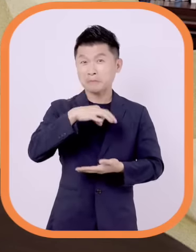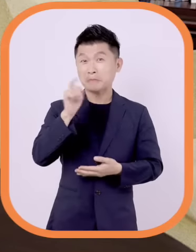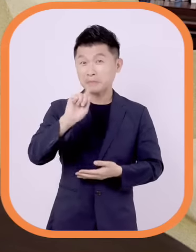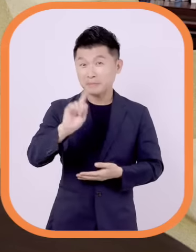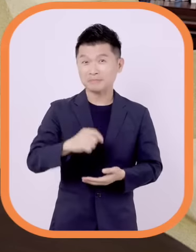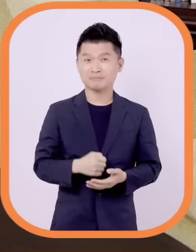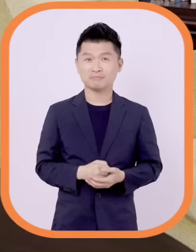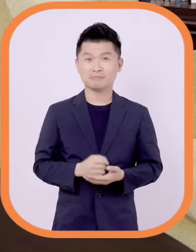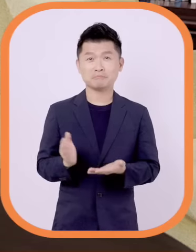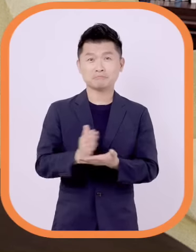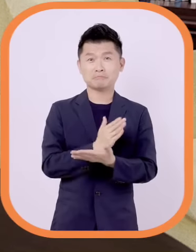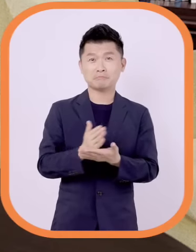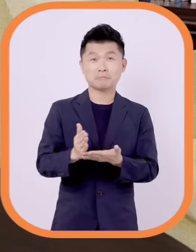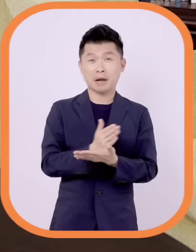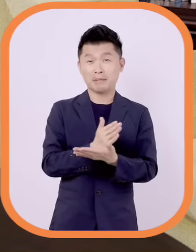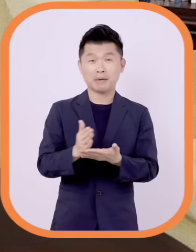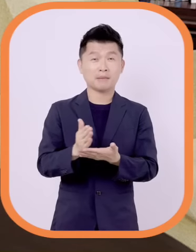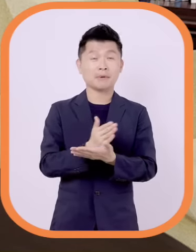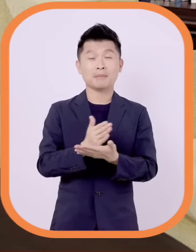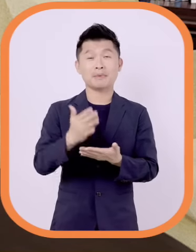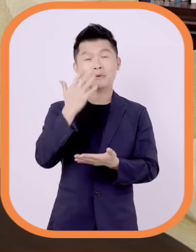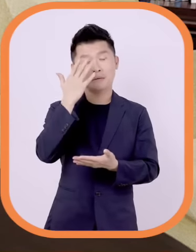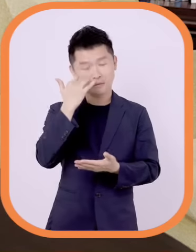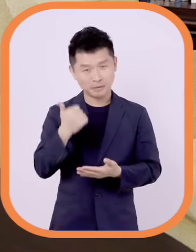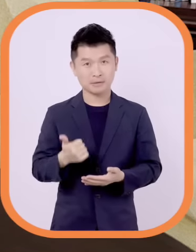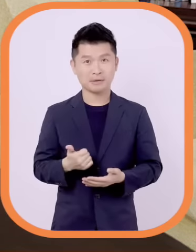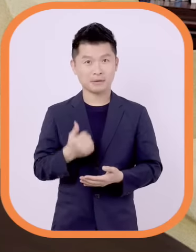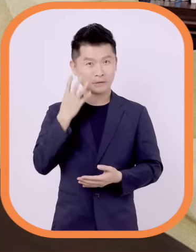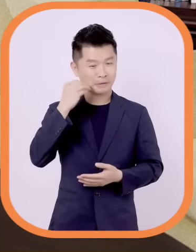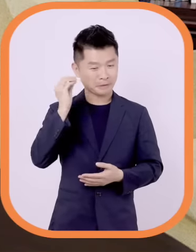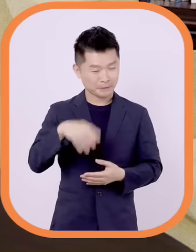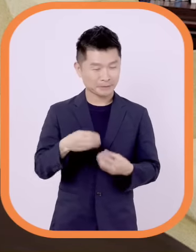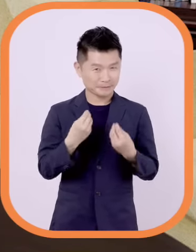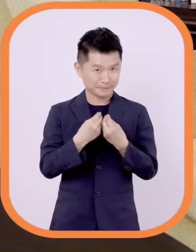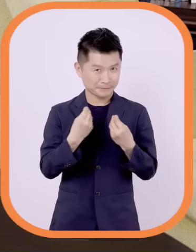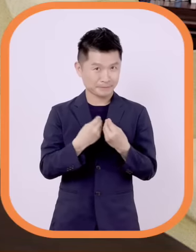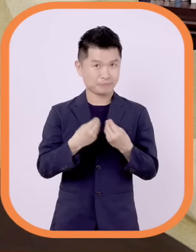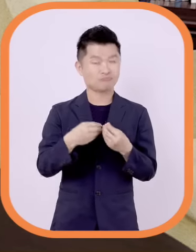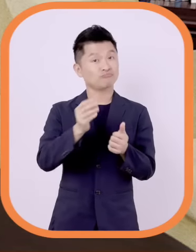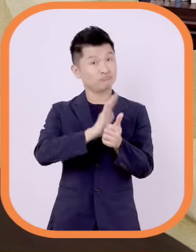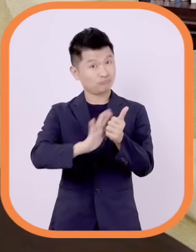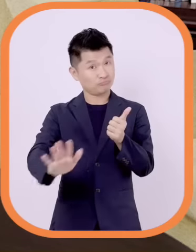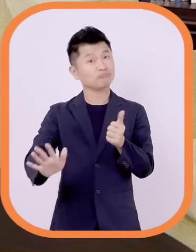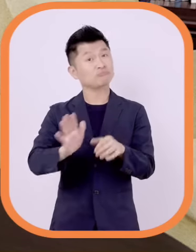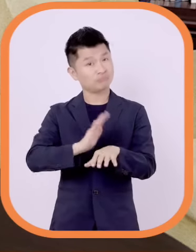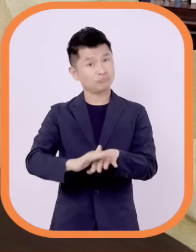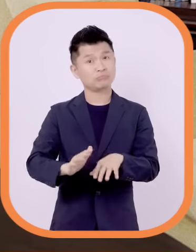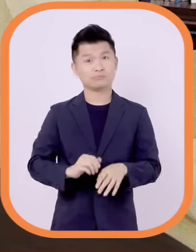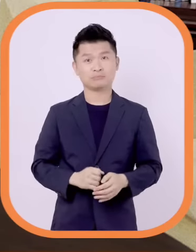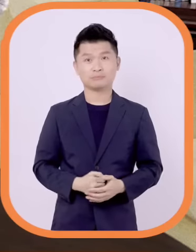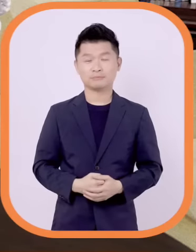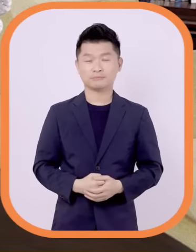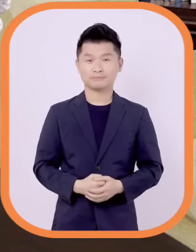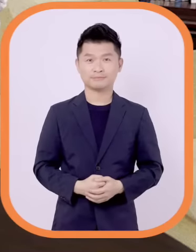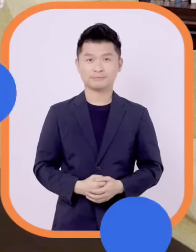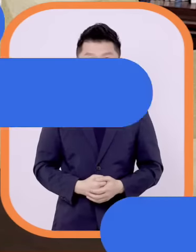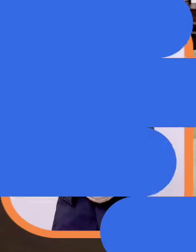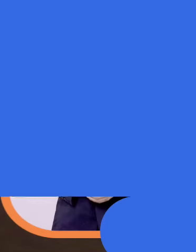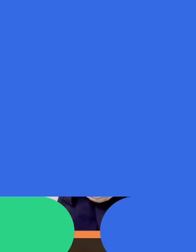上惊听讲哦，讲审判判到我倒骨，有滴足歹势，会影响到人判决呢。